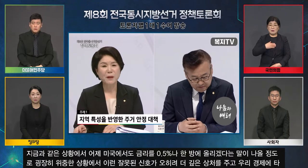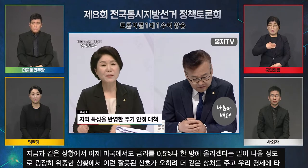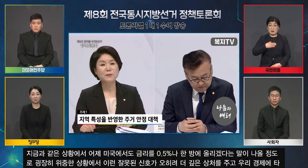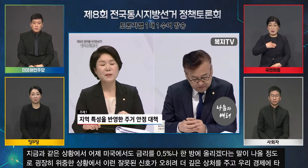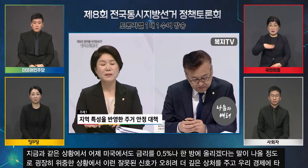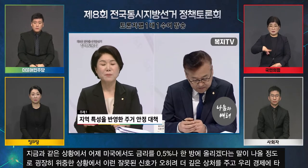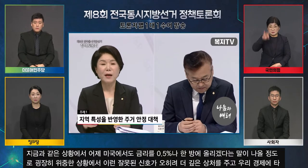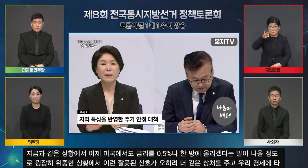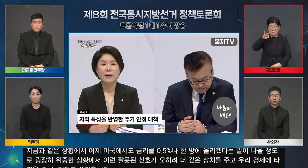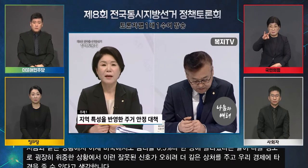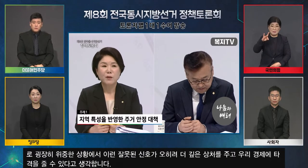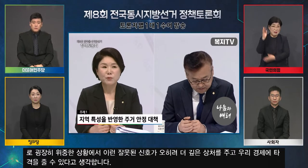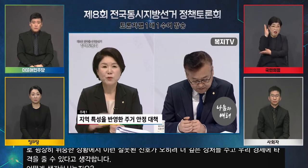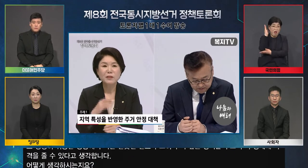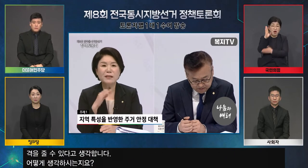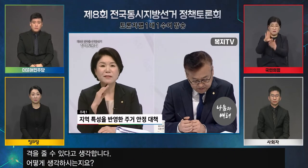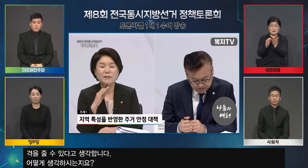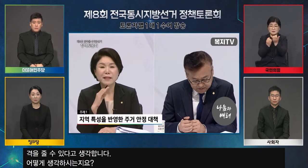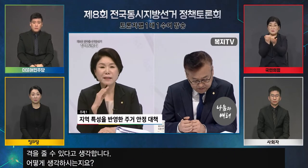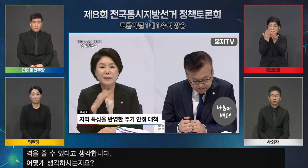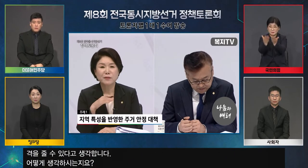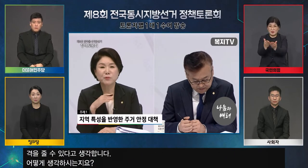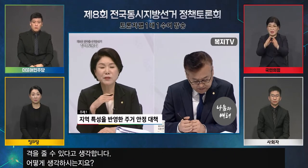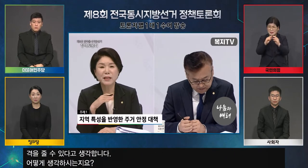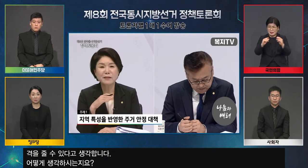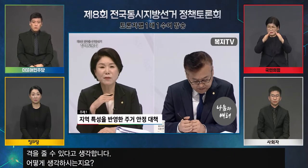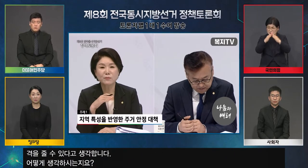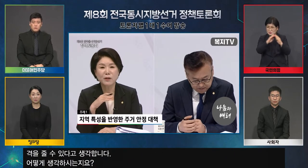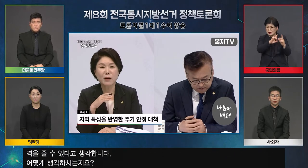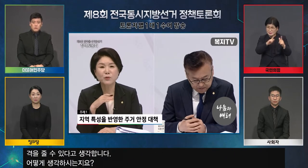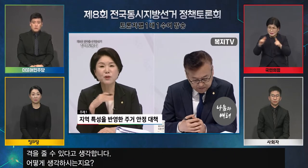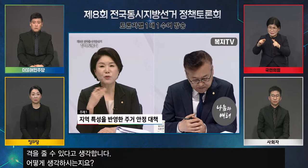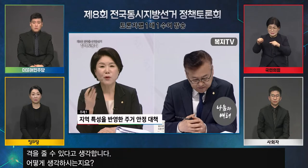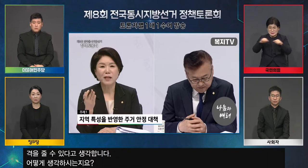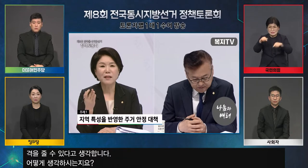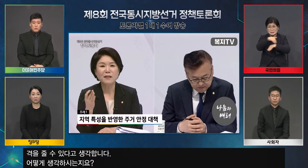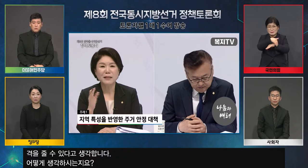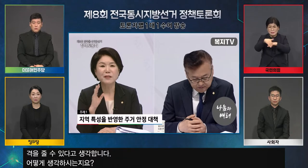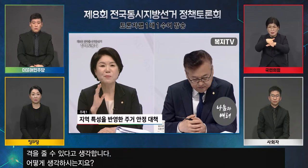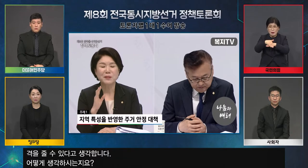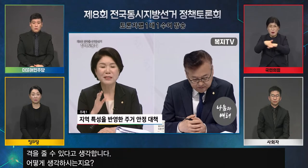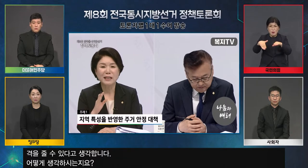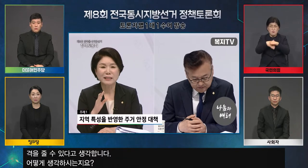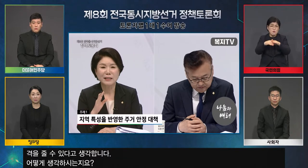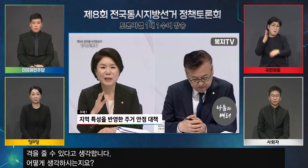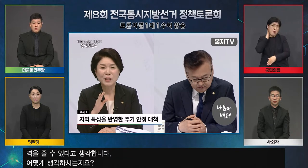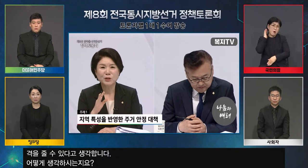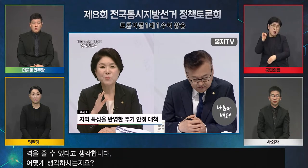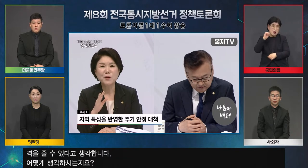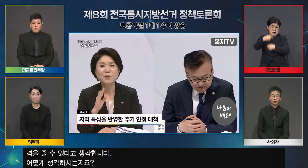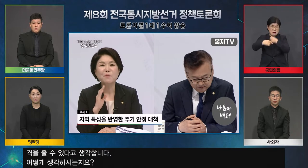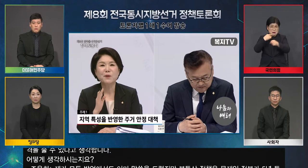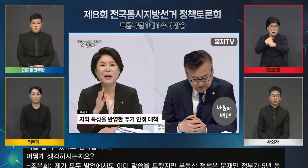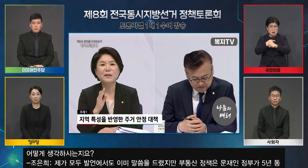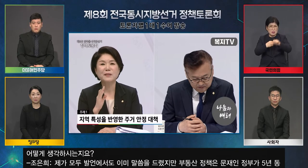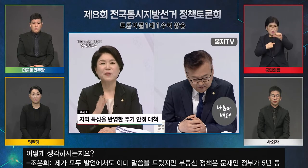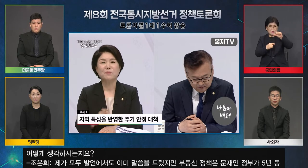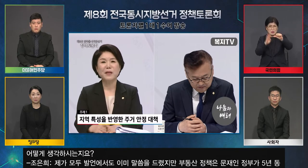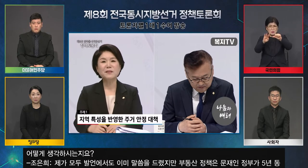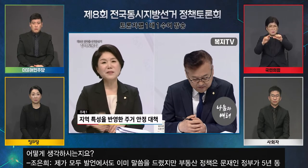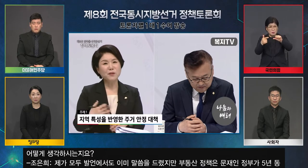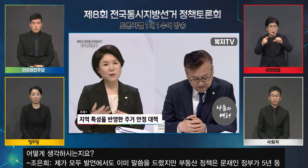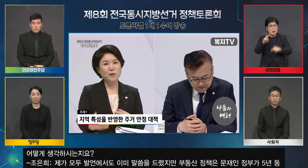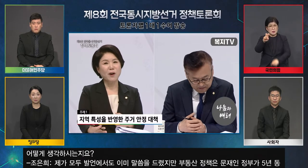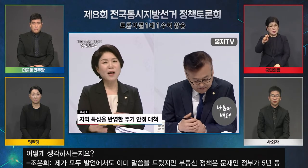이미 말씀드렸지만 부동산 정책은 문재인 정부가 5년 동안 1년에 5번 이상씩 28번 한